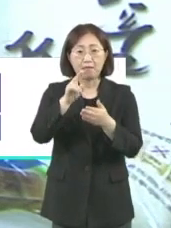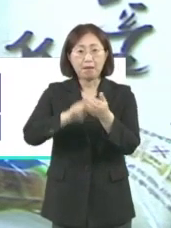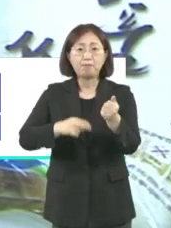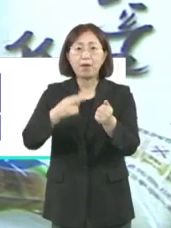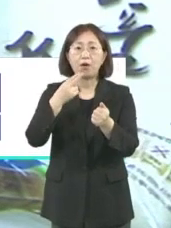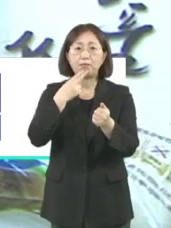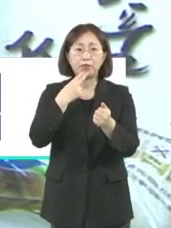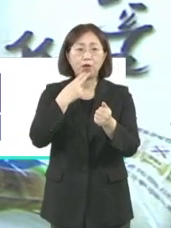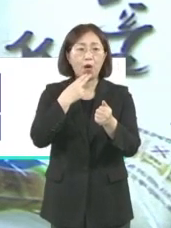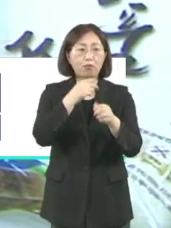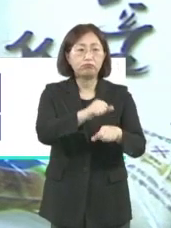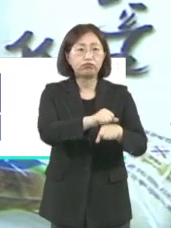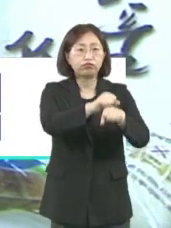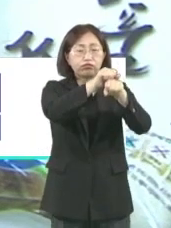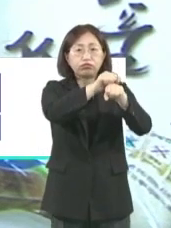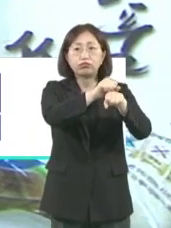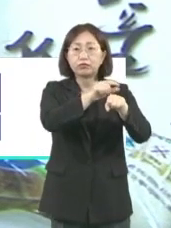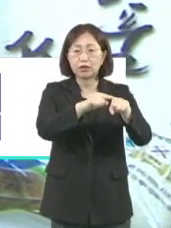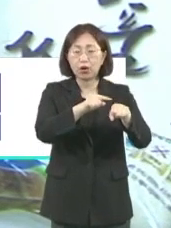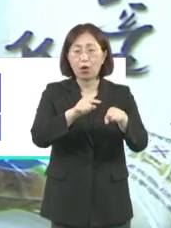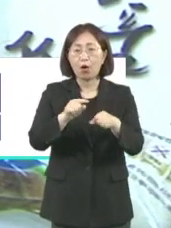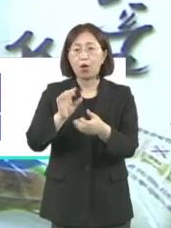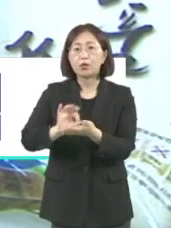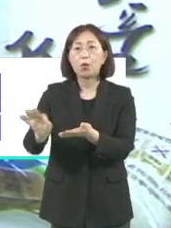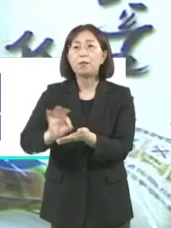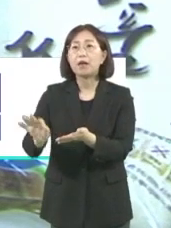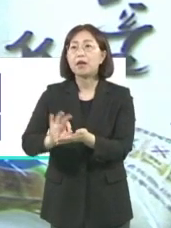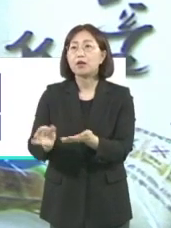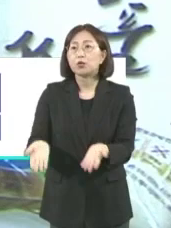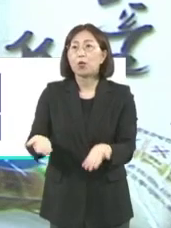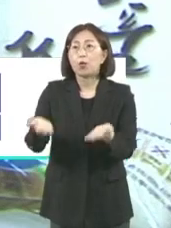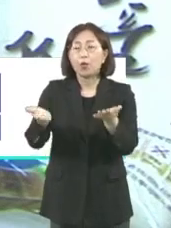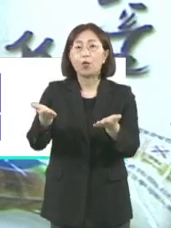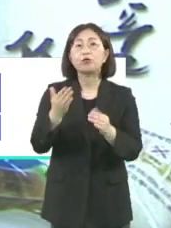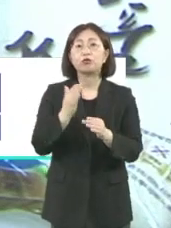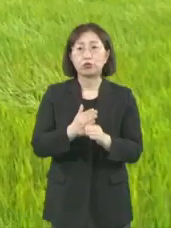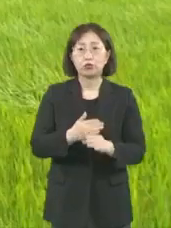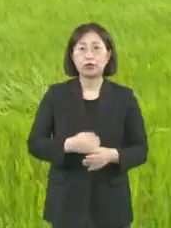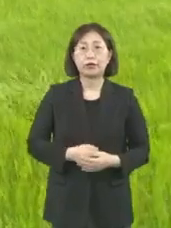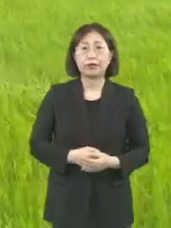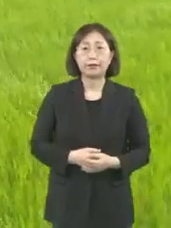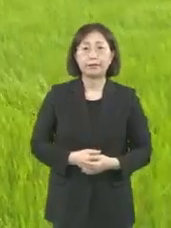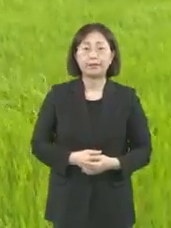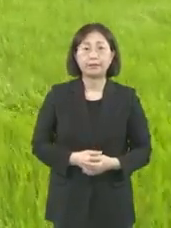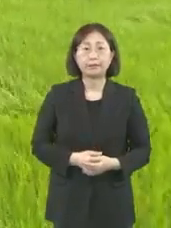쌀 소비 운동이 시작됐습니다. 강진원 기자가 취재했습니다.